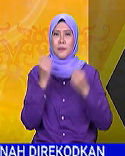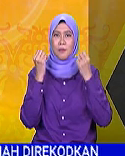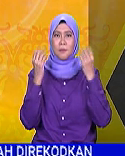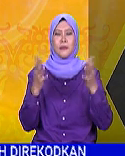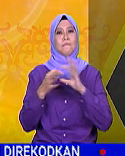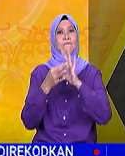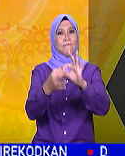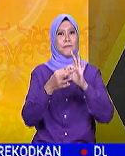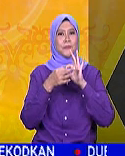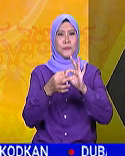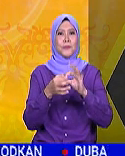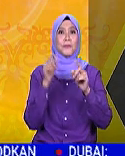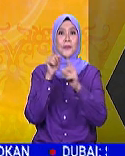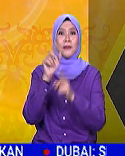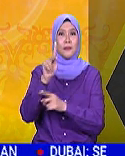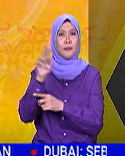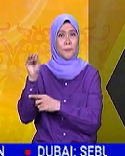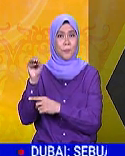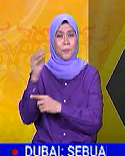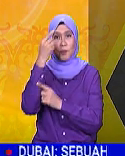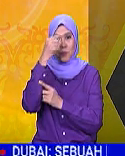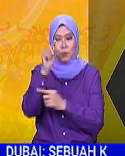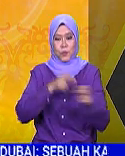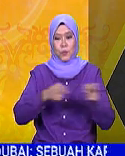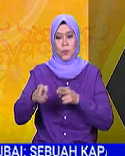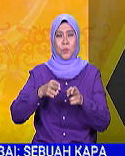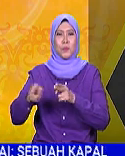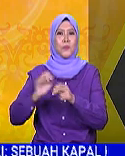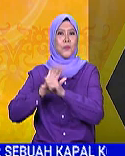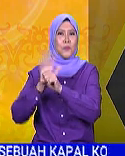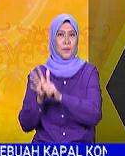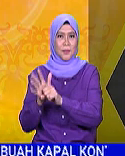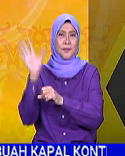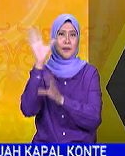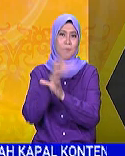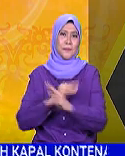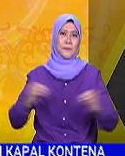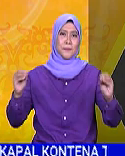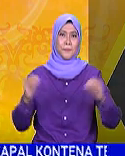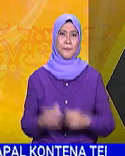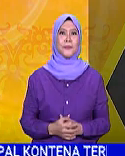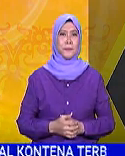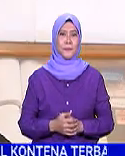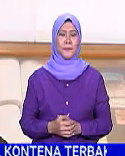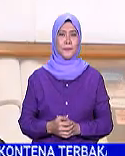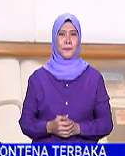banyak memberi kerjasama kepada cm khususnya dalam mengurus pandemic kobis membelas this Rawa